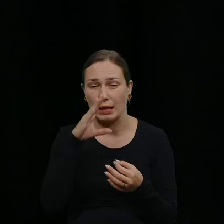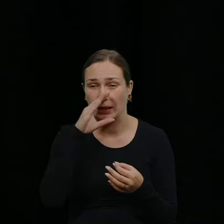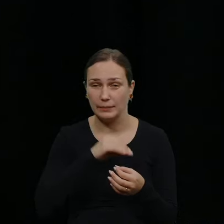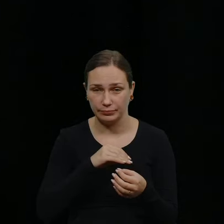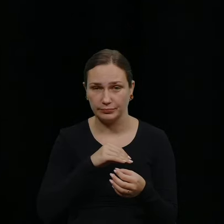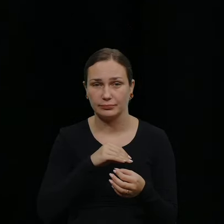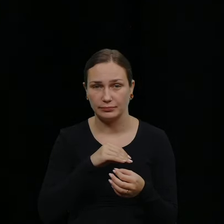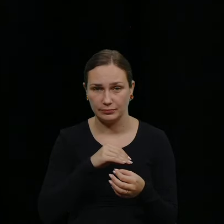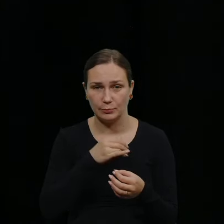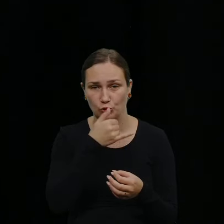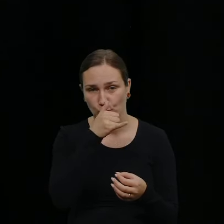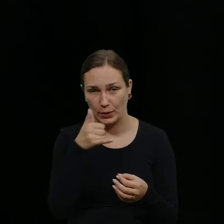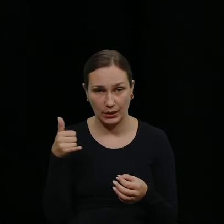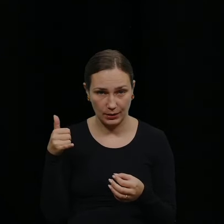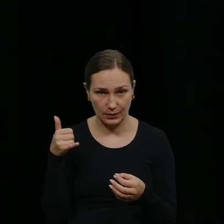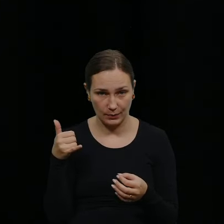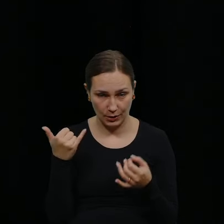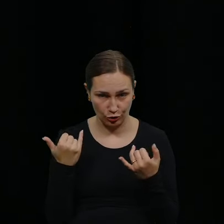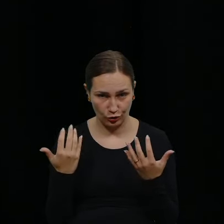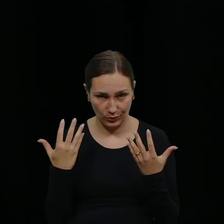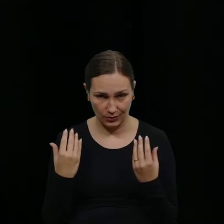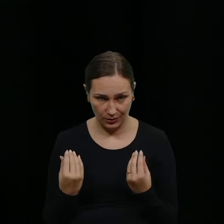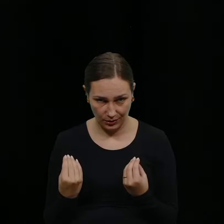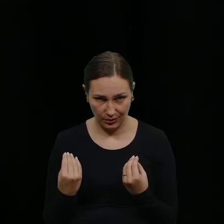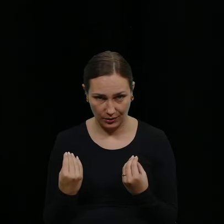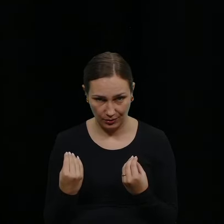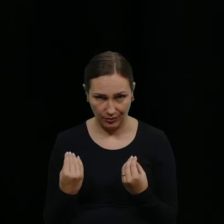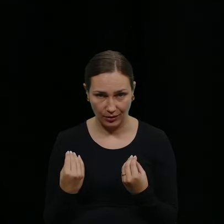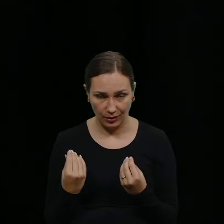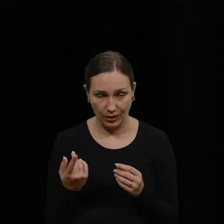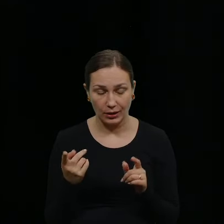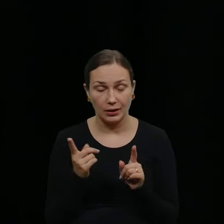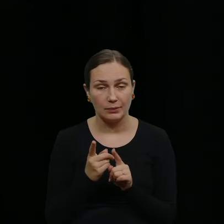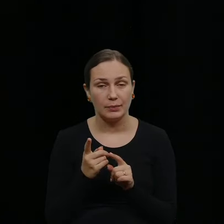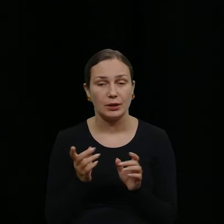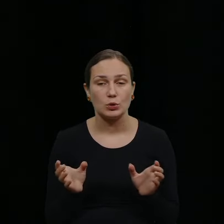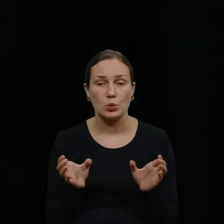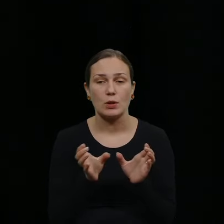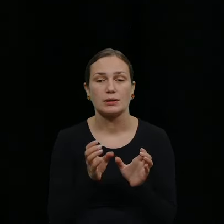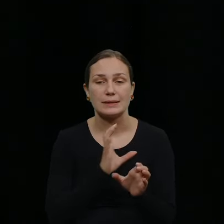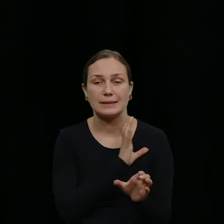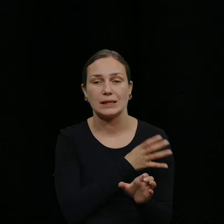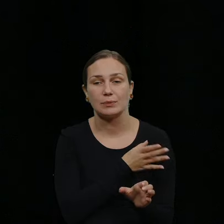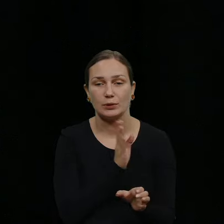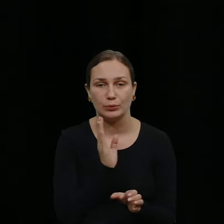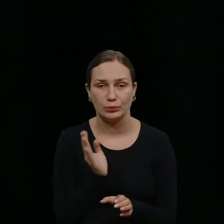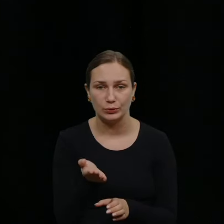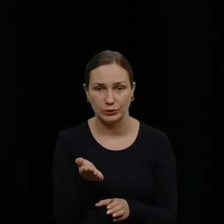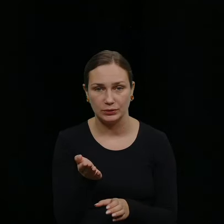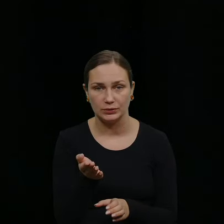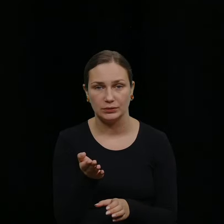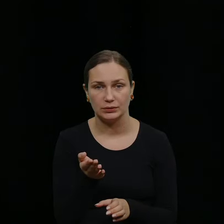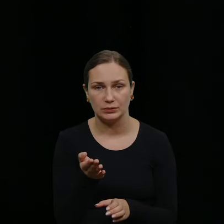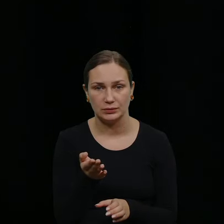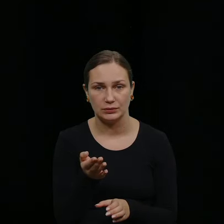tą išbandymą šiandien dienos ir koalicija bus stipri. Manyčiau, kad gali net